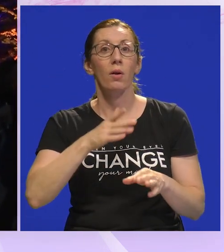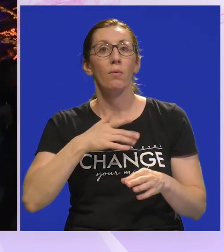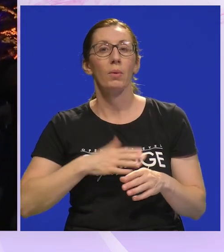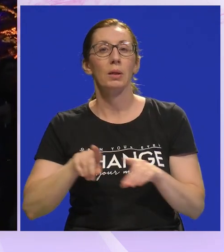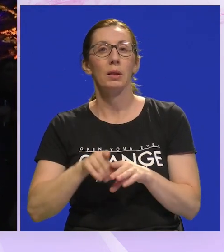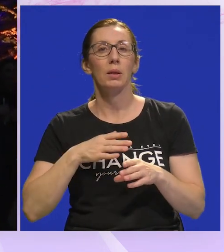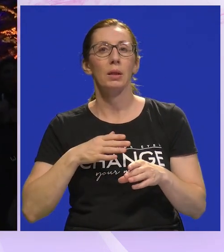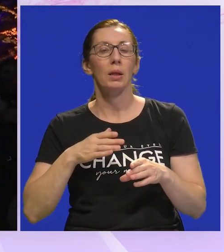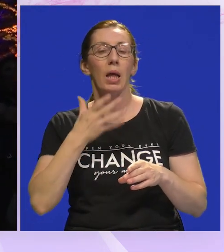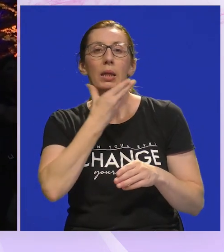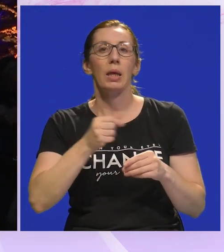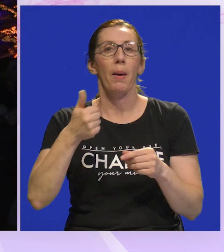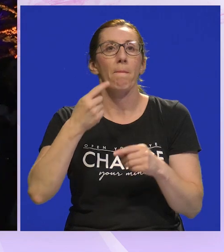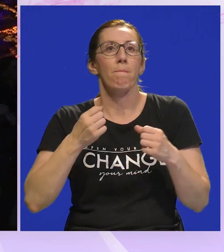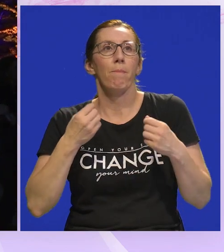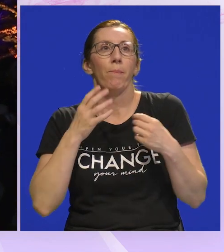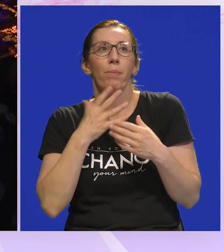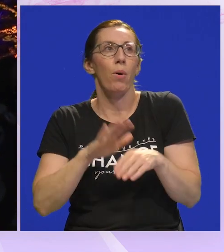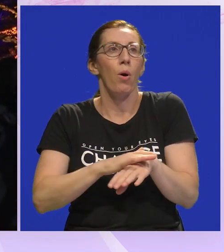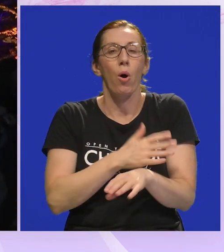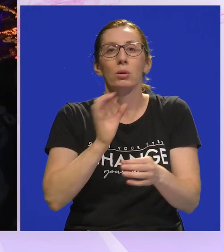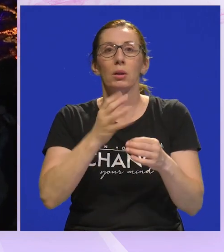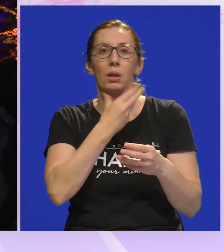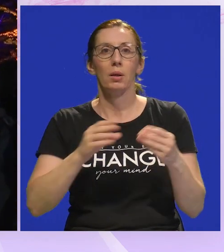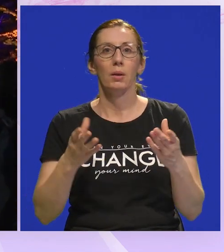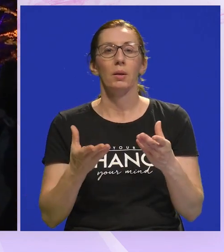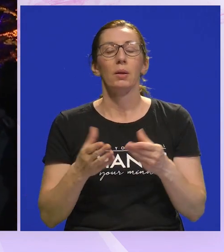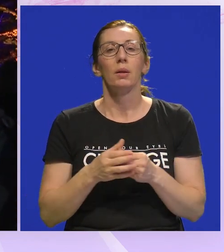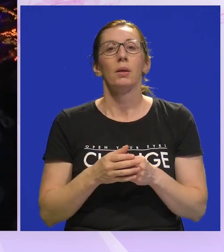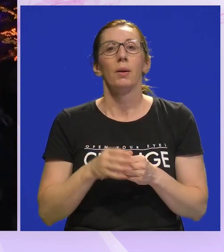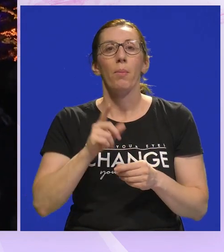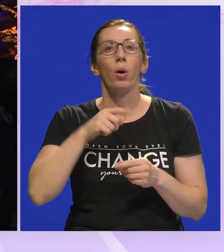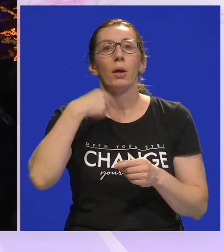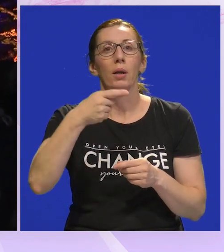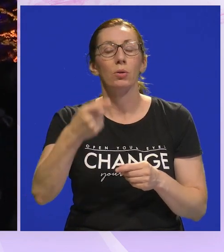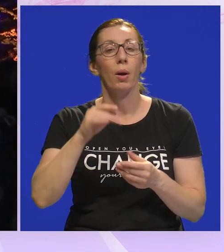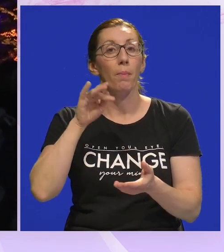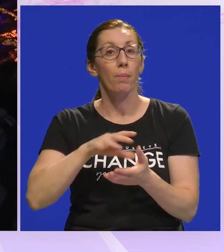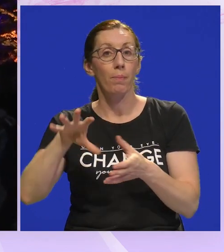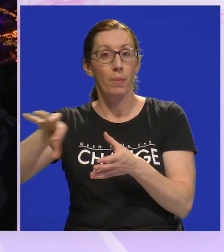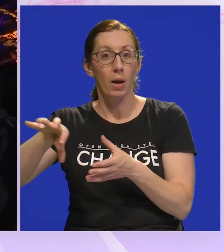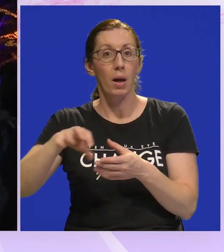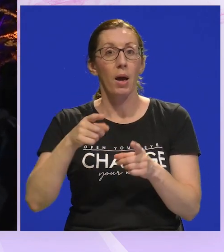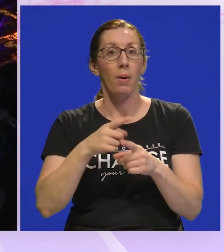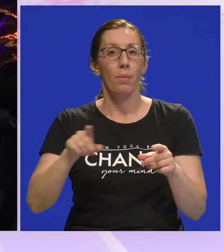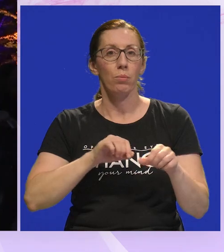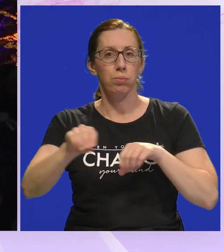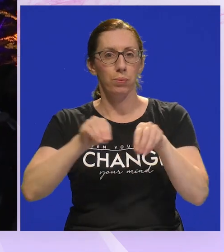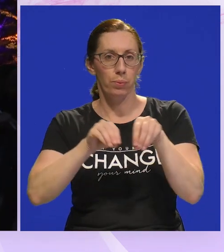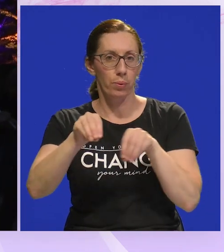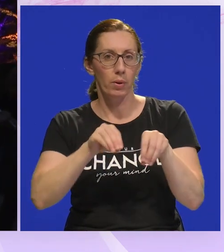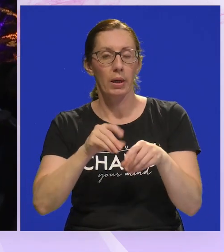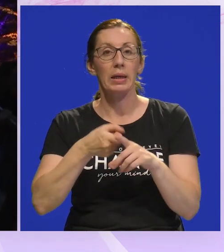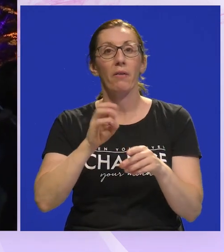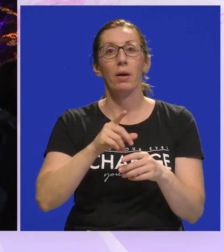ovdje nastupati jer je njima također to jedan poseban experience, a mogu reći na polju